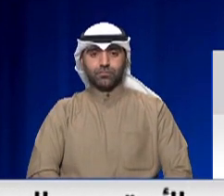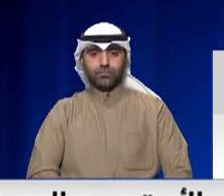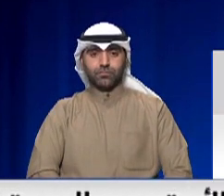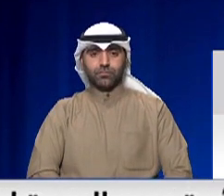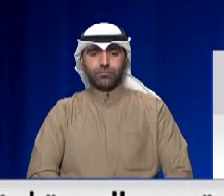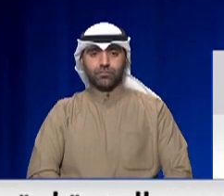العافيه m